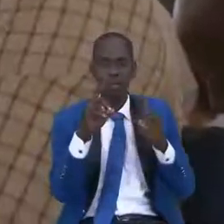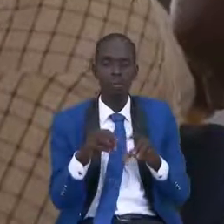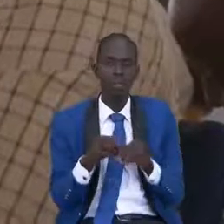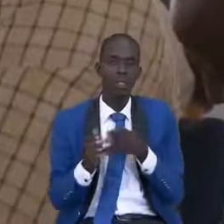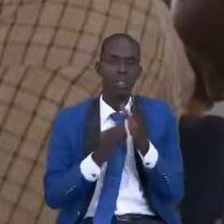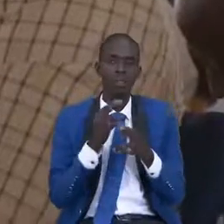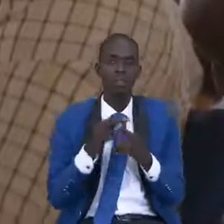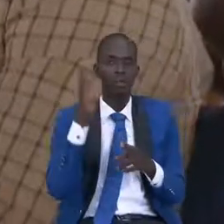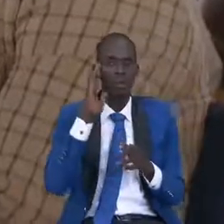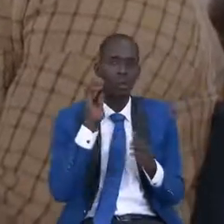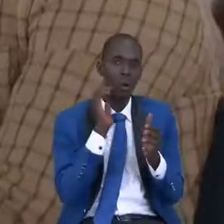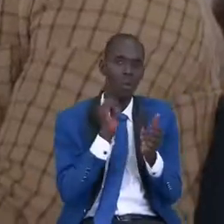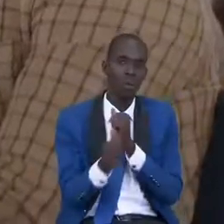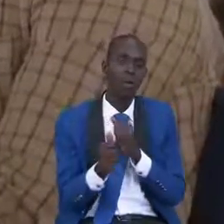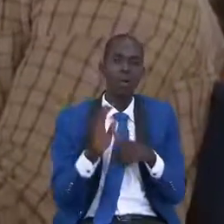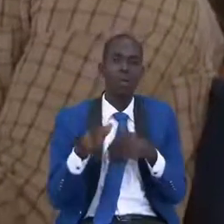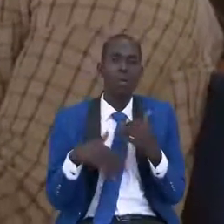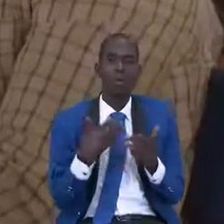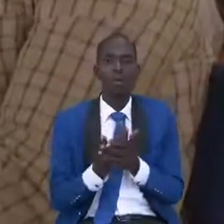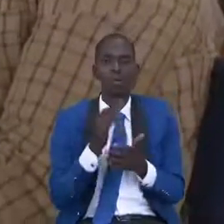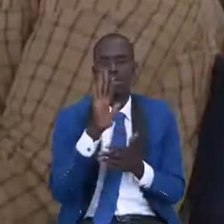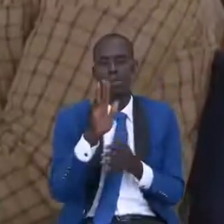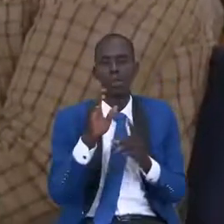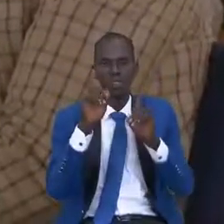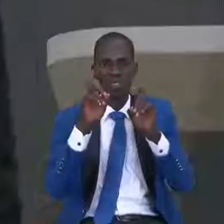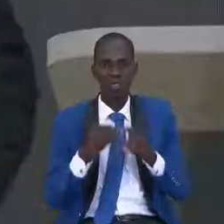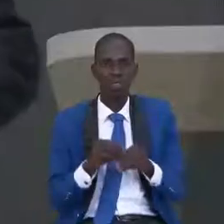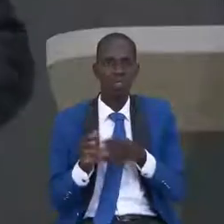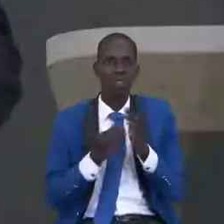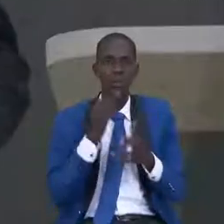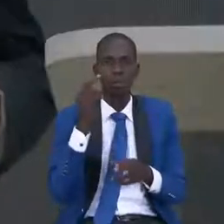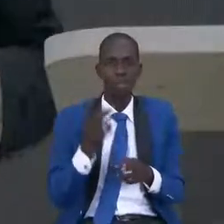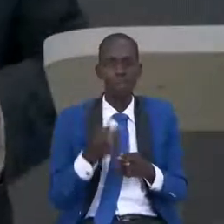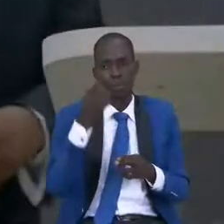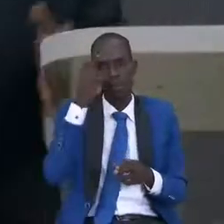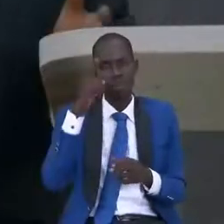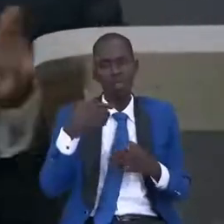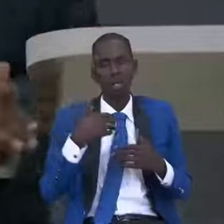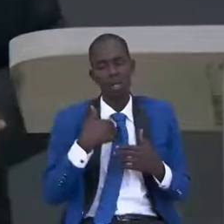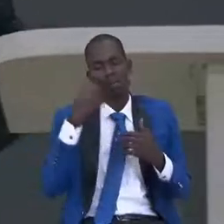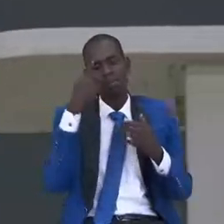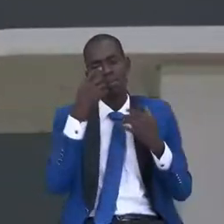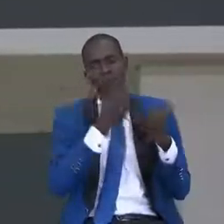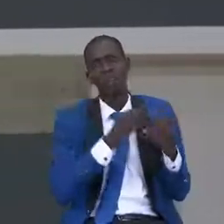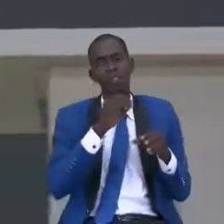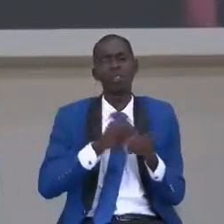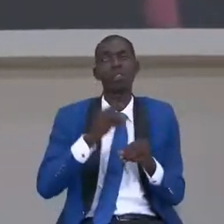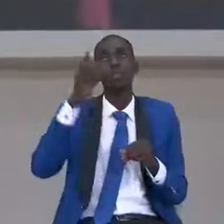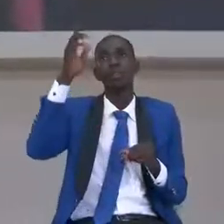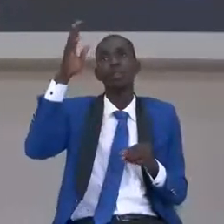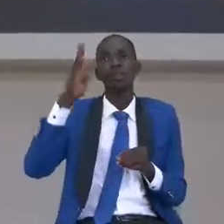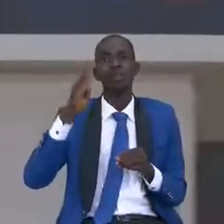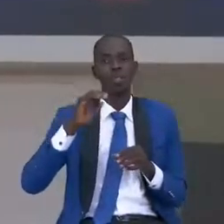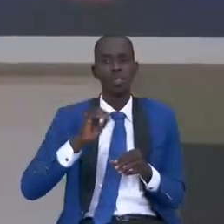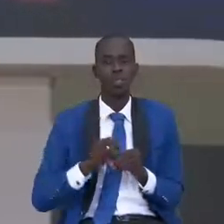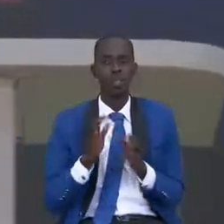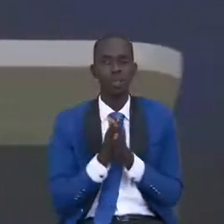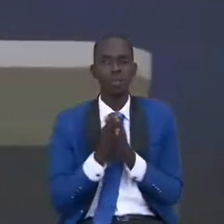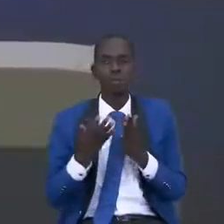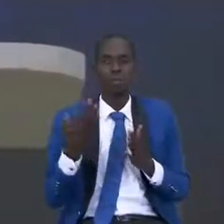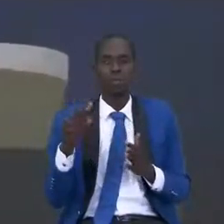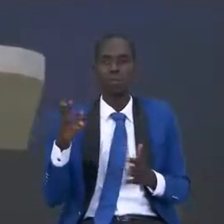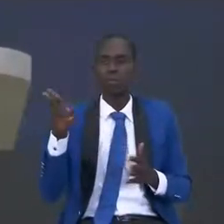épreuves. Parce que tu as la foi en Dieu. En Hébreux chapitre 11, 27.